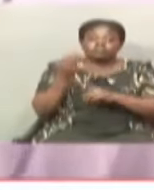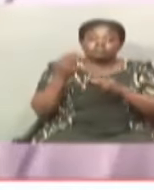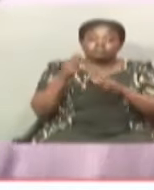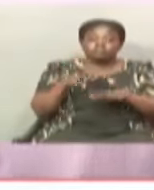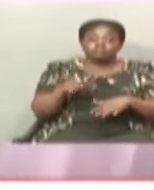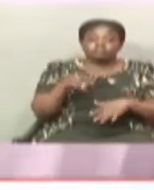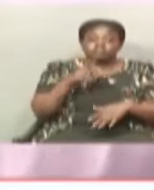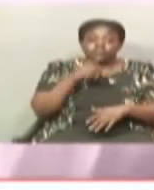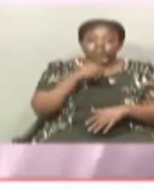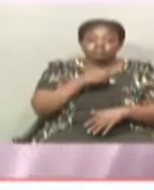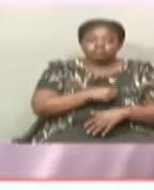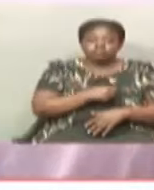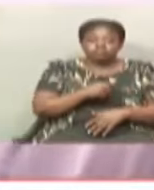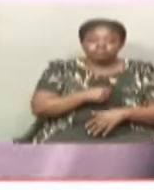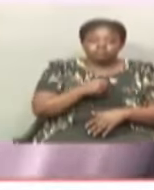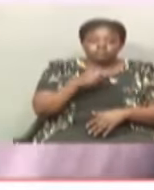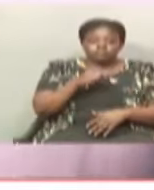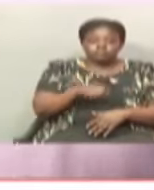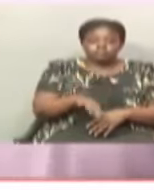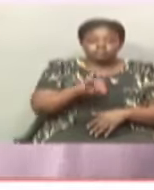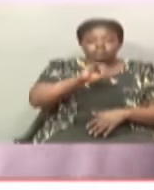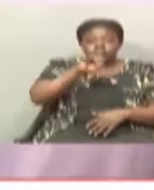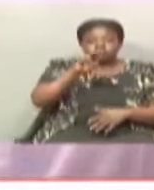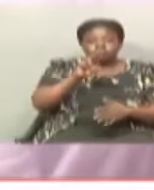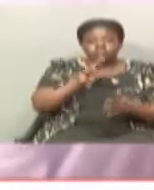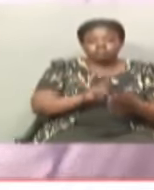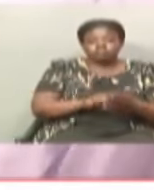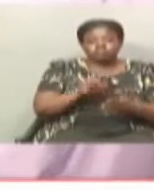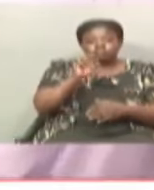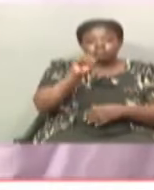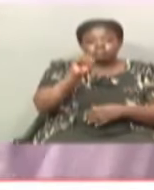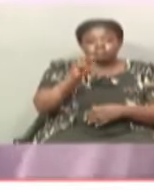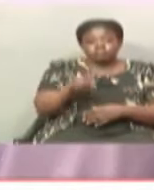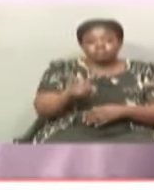yalavuga January n'agaya January kale munasangayo